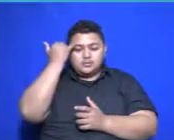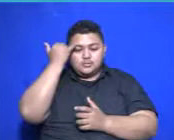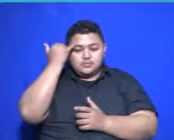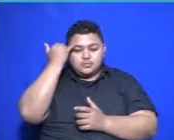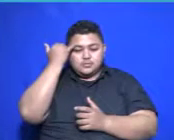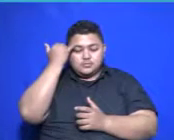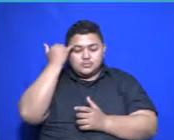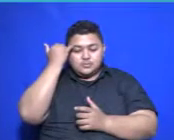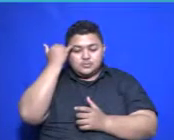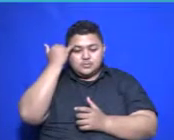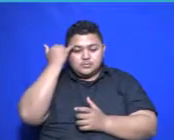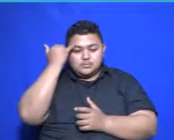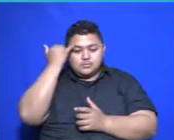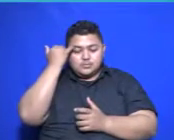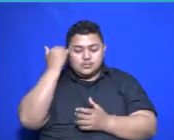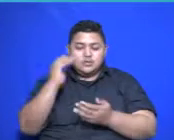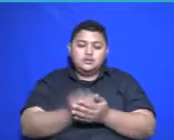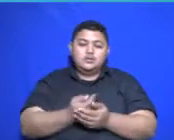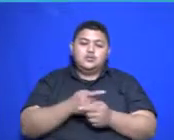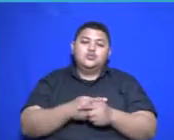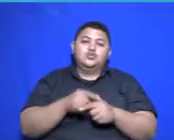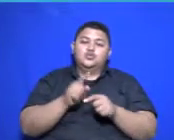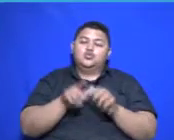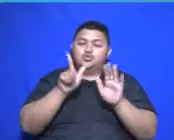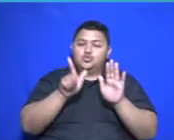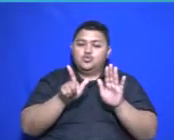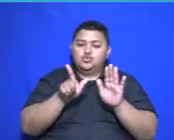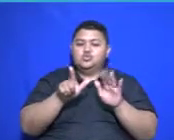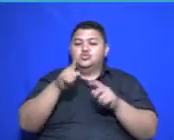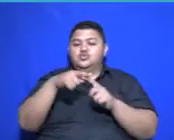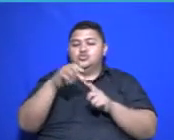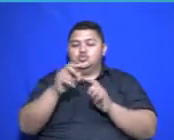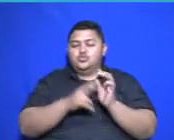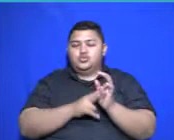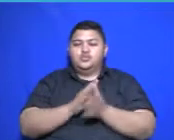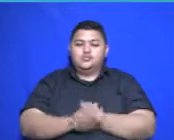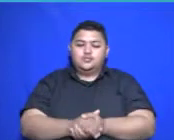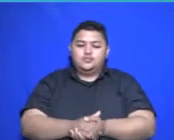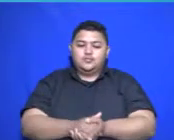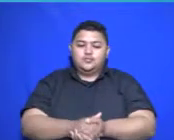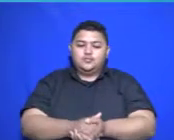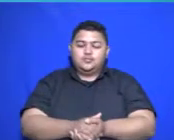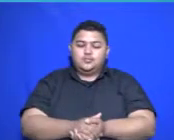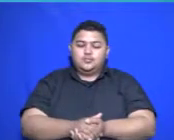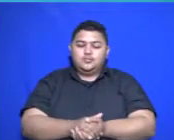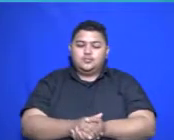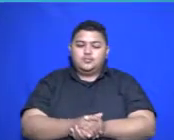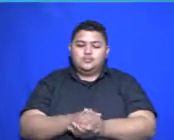ini menghasilkan minimal 7 ton dan tertinggi ada 11,8. Ada lagi